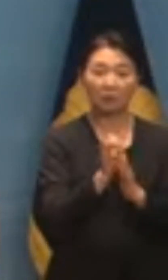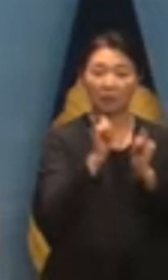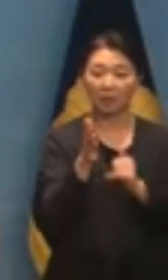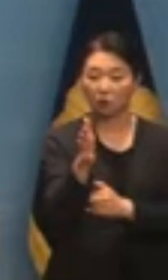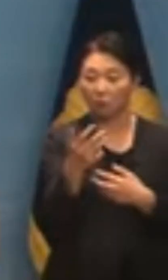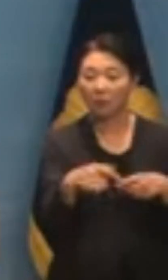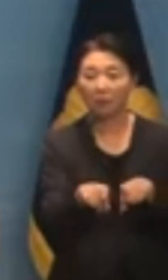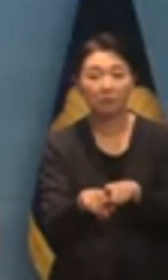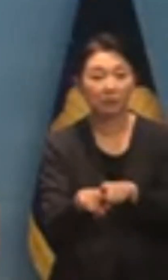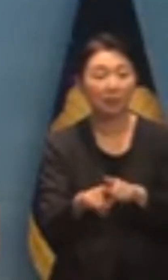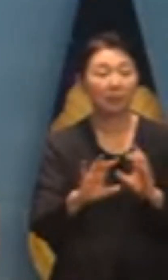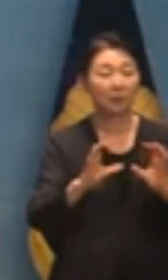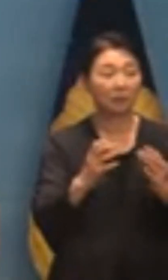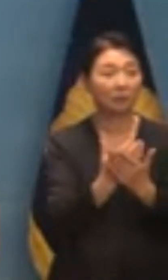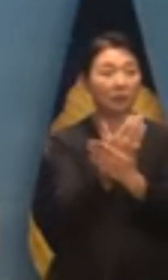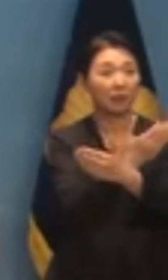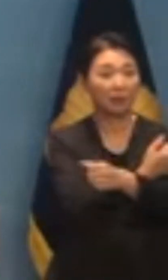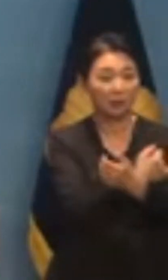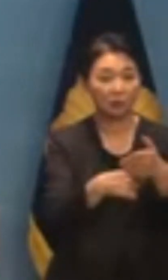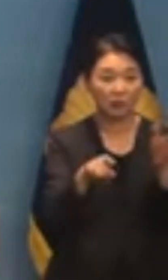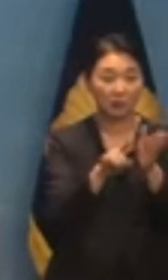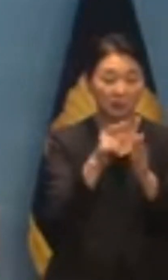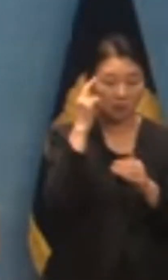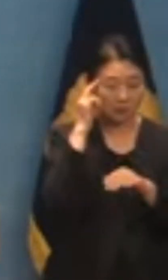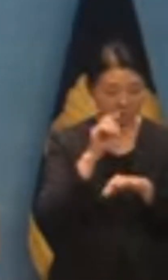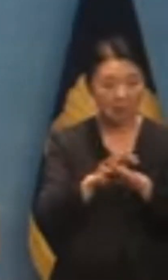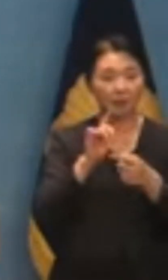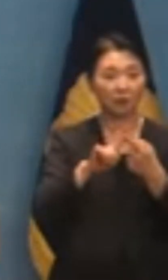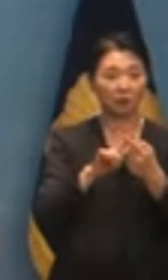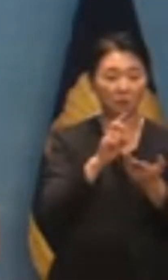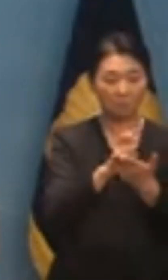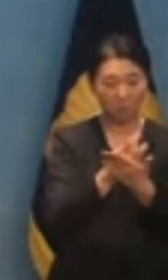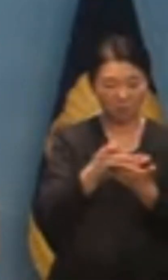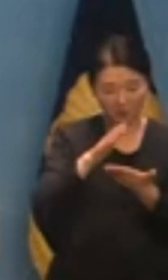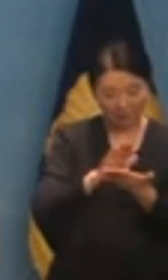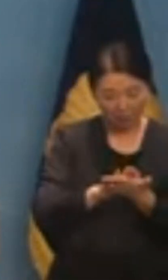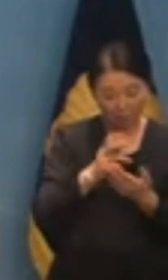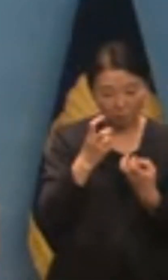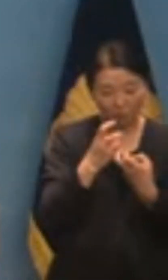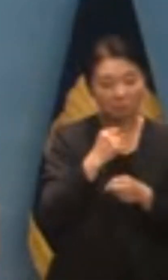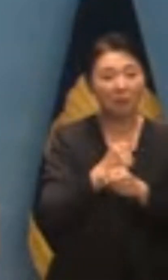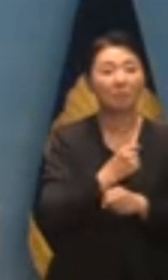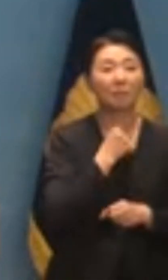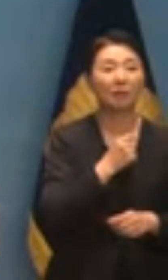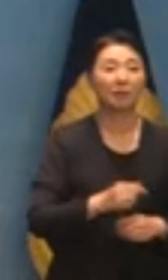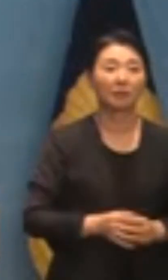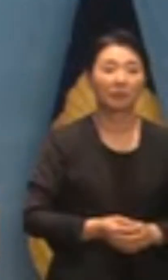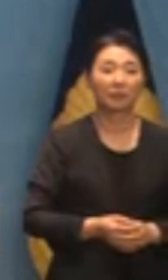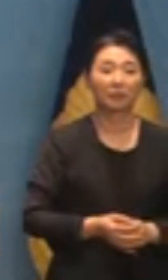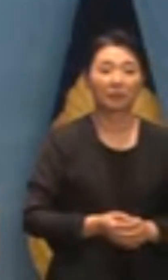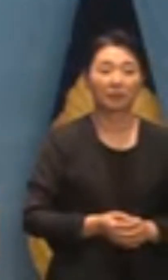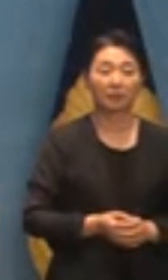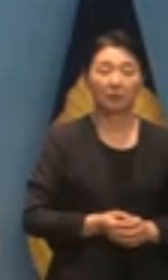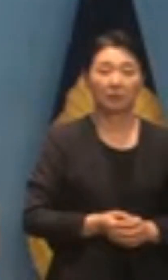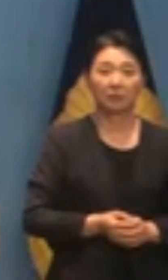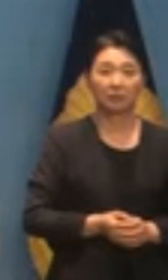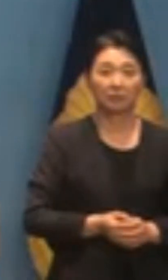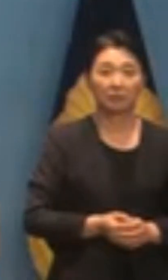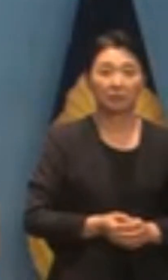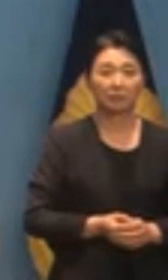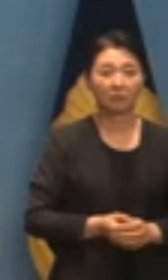전문가들과 함께 나라의 번영을 위해 지혜로운 개헌 절차법을 만들겠습니다.